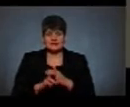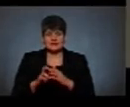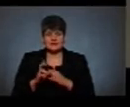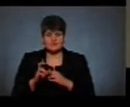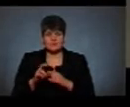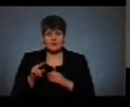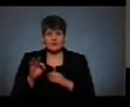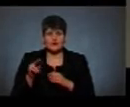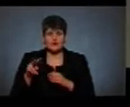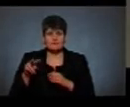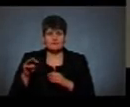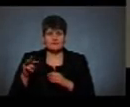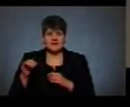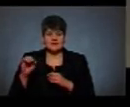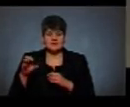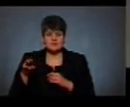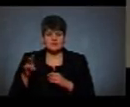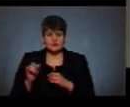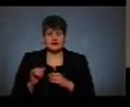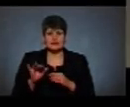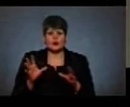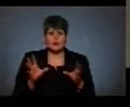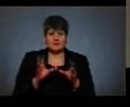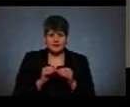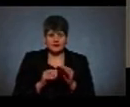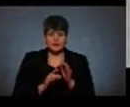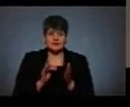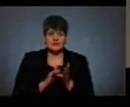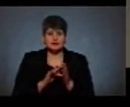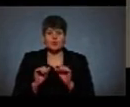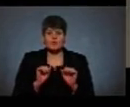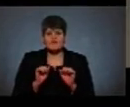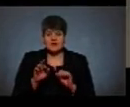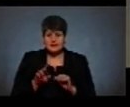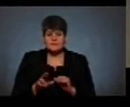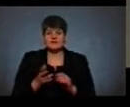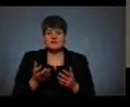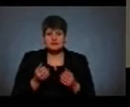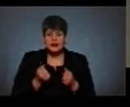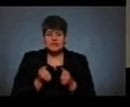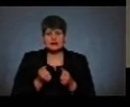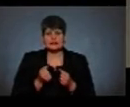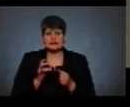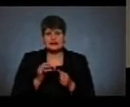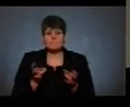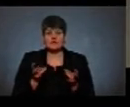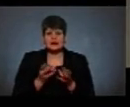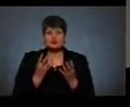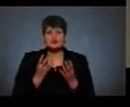помісну церкву, яку ми бачимо, а також їхні об'єднання, центри і управління. Він прийнятий якраз на потребу